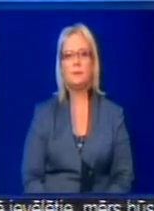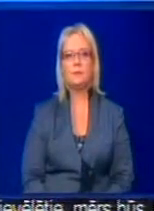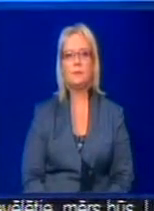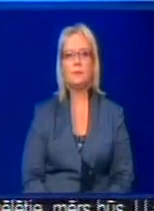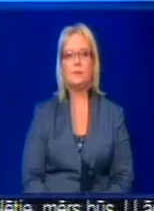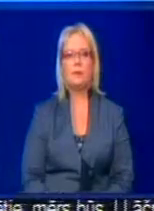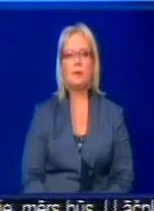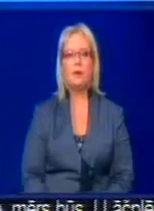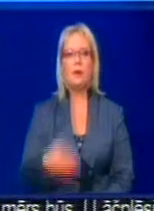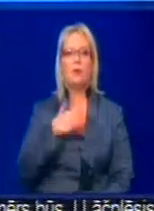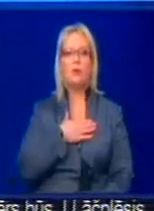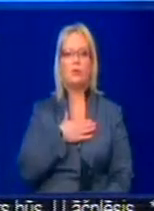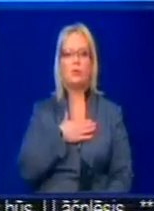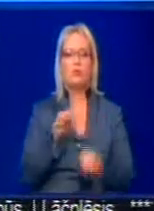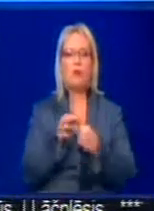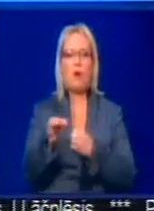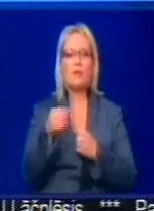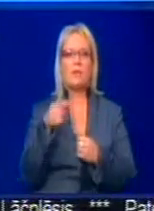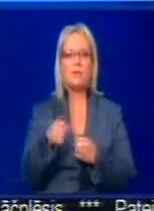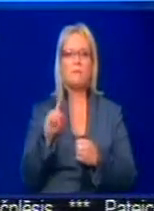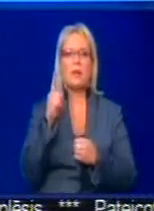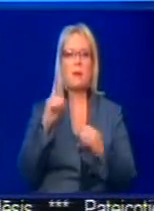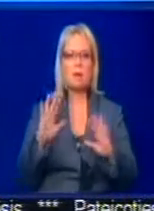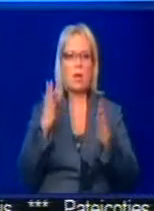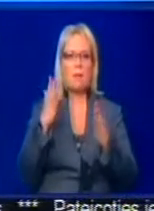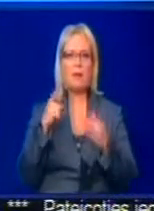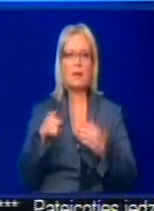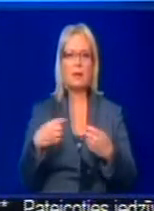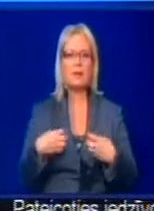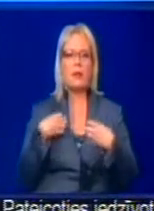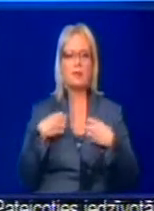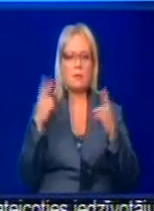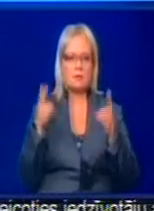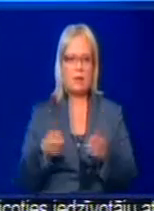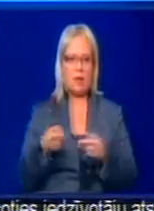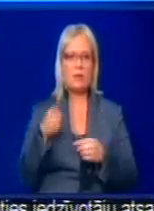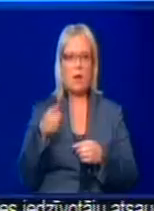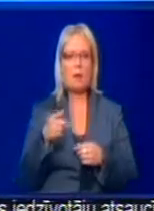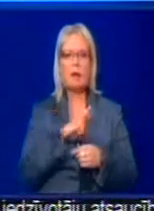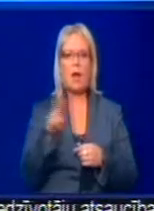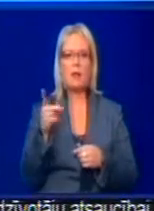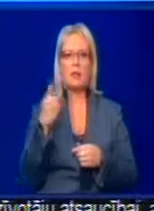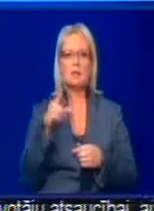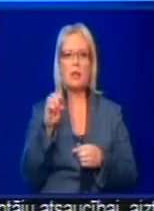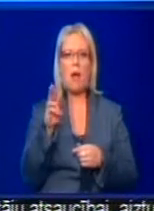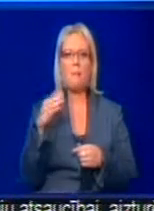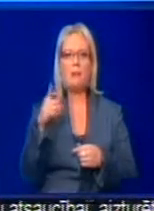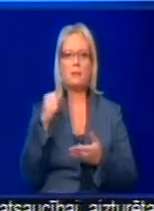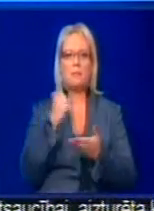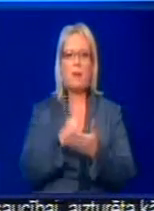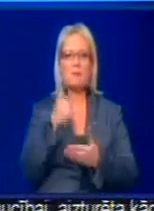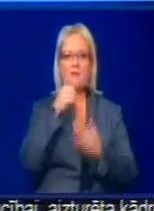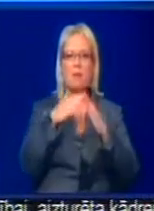televīzija. Mūsu novadā tas ir pirmais gadījums ar tik traģiskām sakām. Tā par kādas slampes